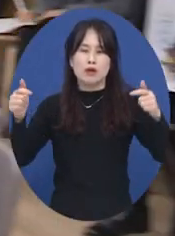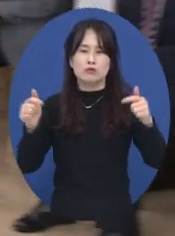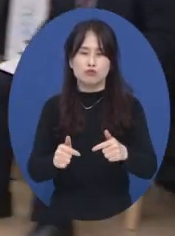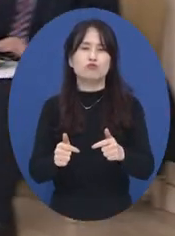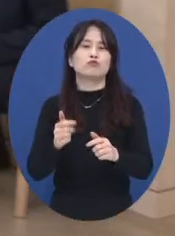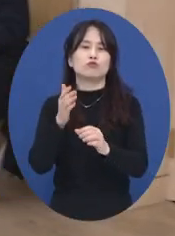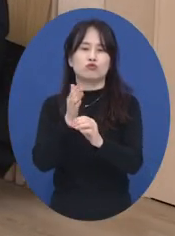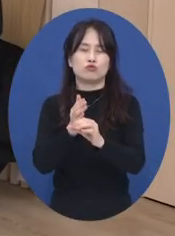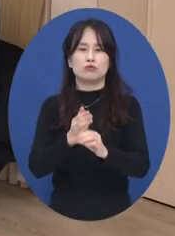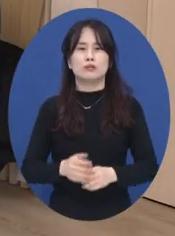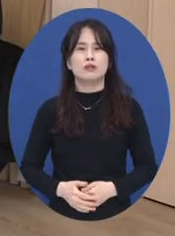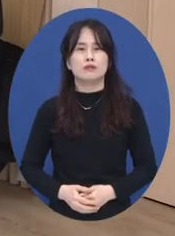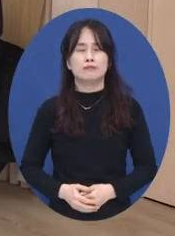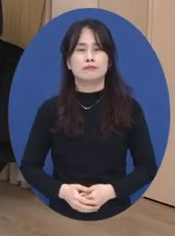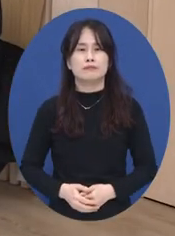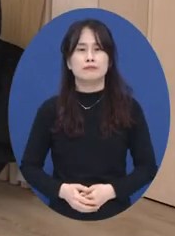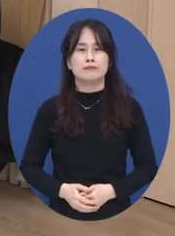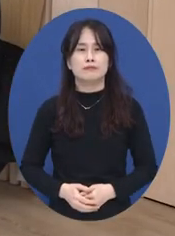중단되었습니다